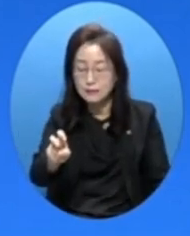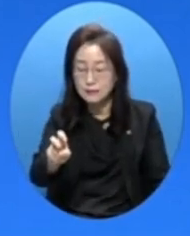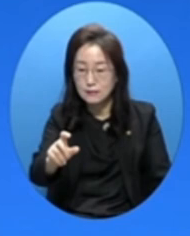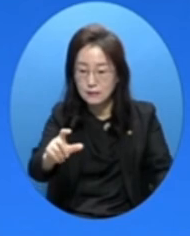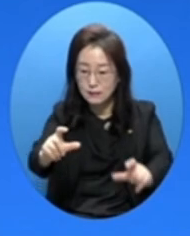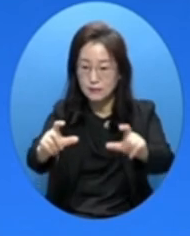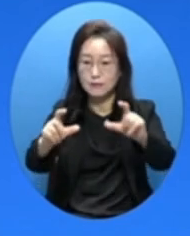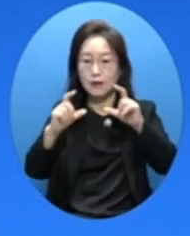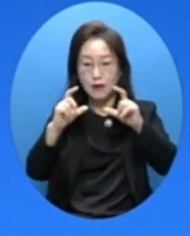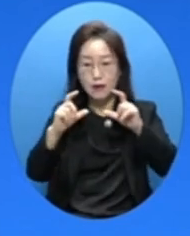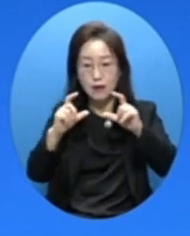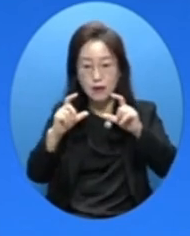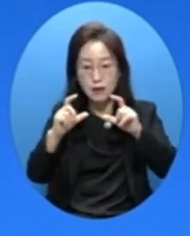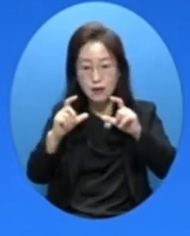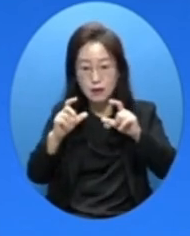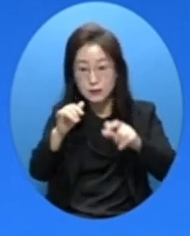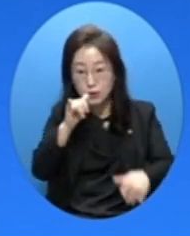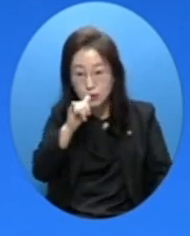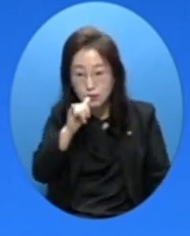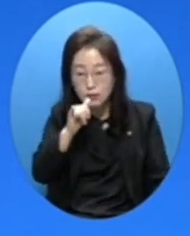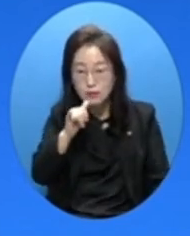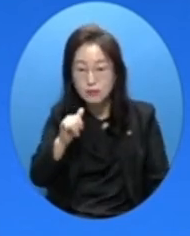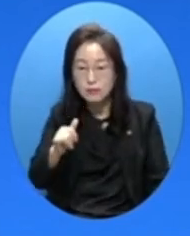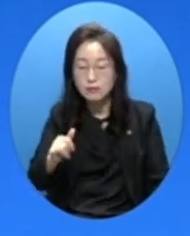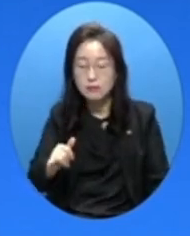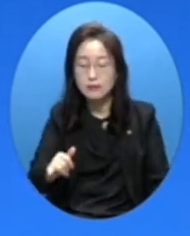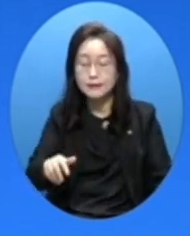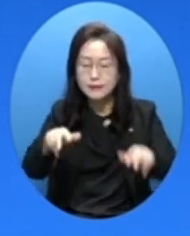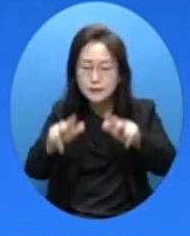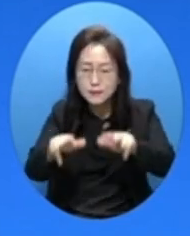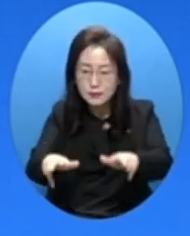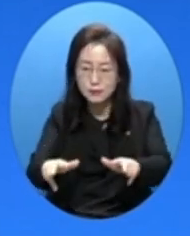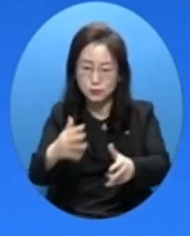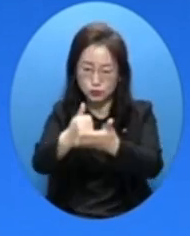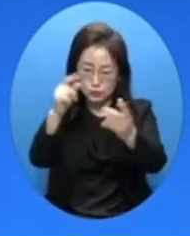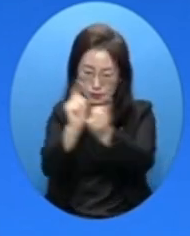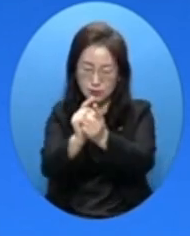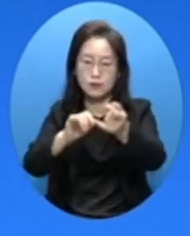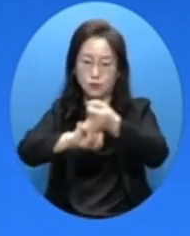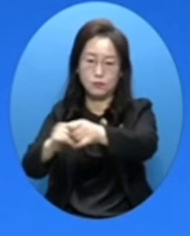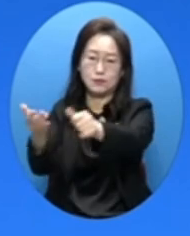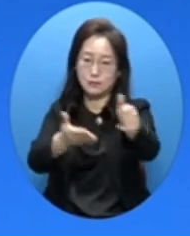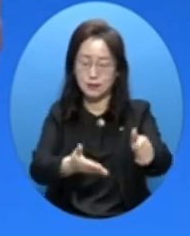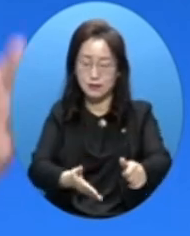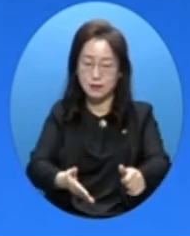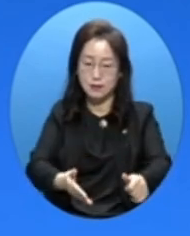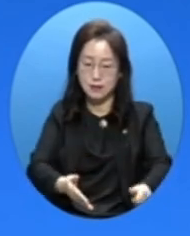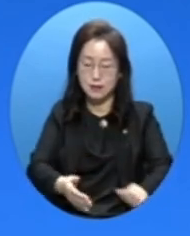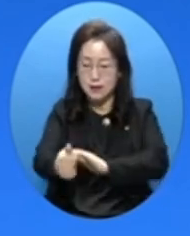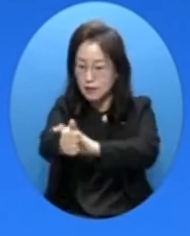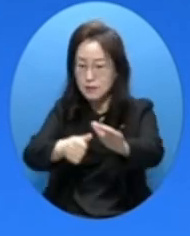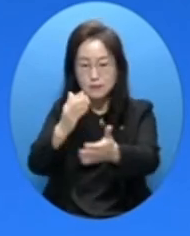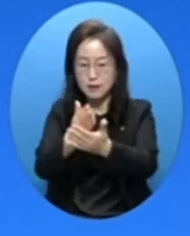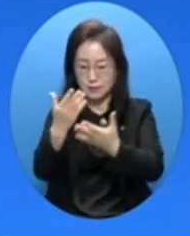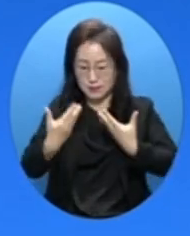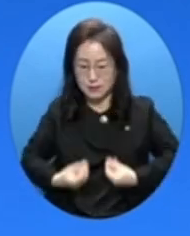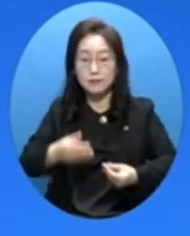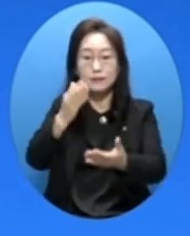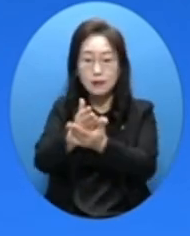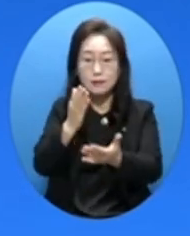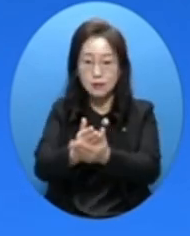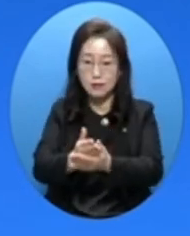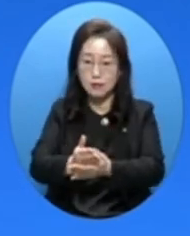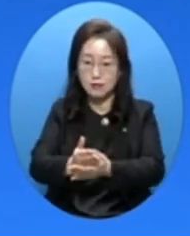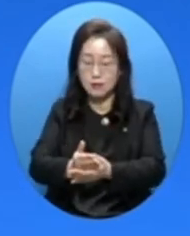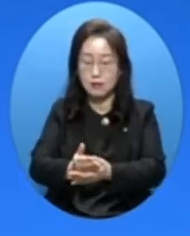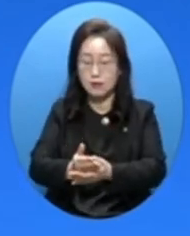상황에 처한 분이 계십니까? 바로 그때가 주님 앞에 나올 때인 것입니다. 절대로 절망하지 말고 낙심하지 말고 그 자리에